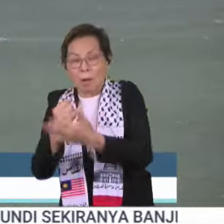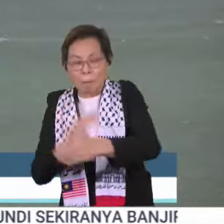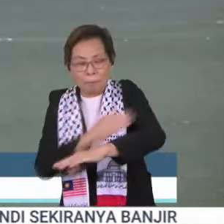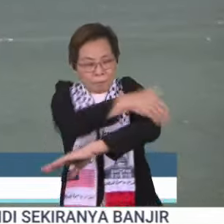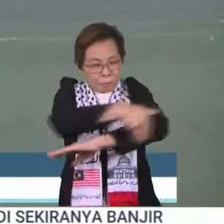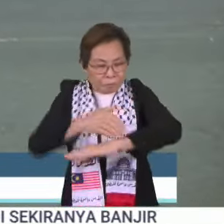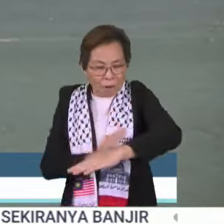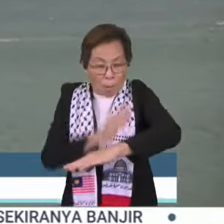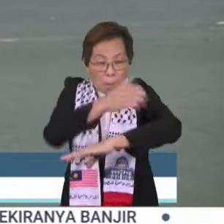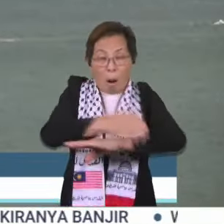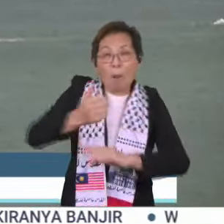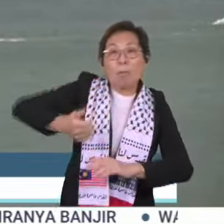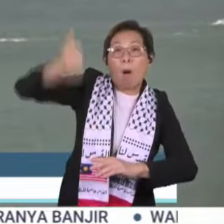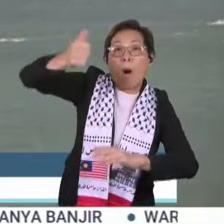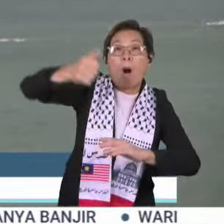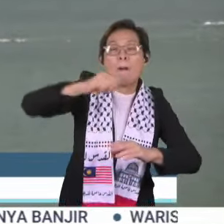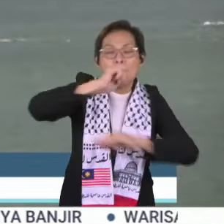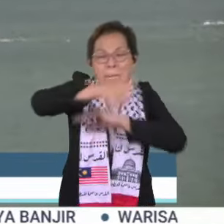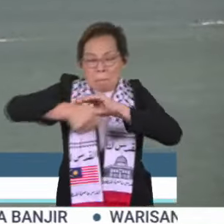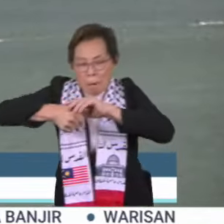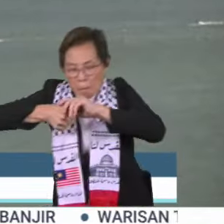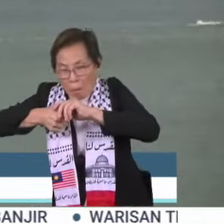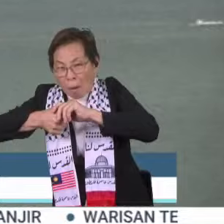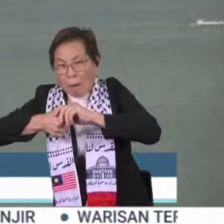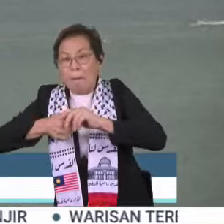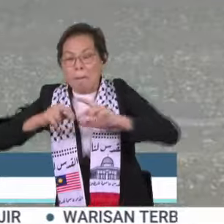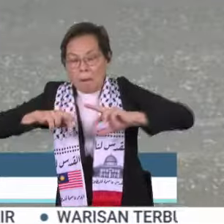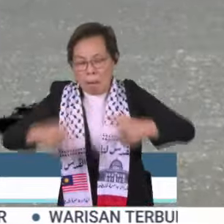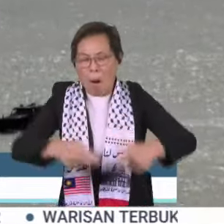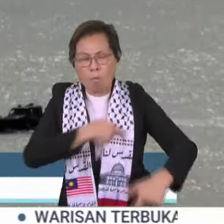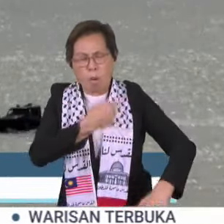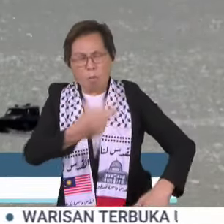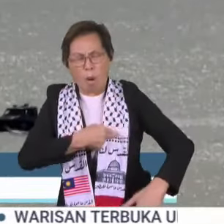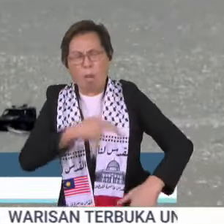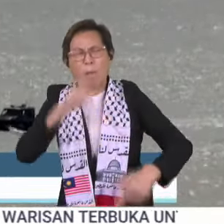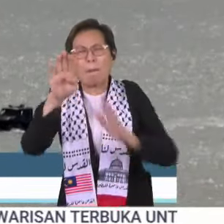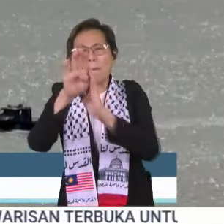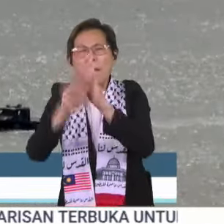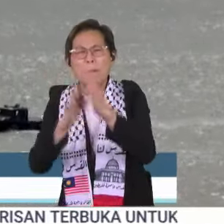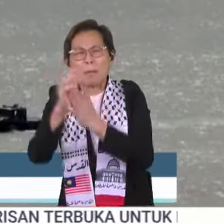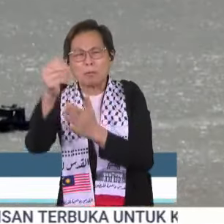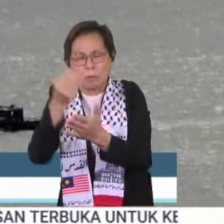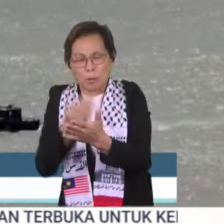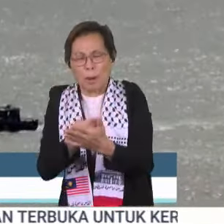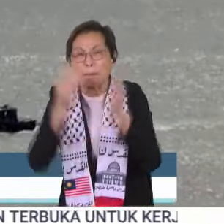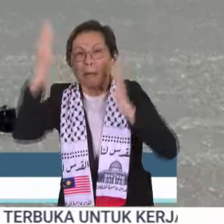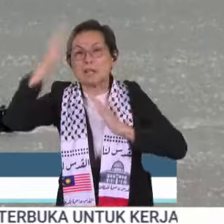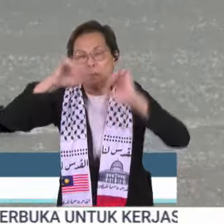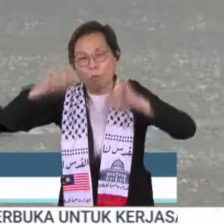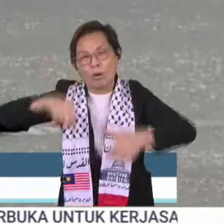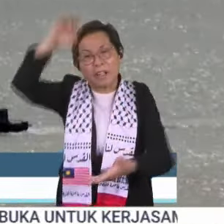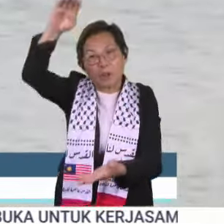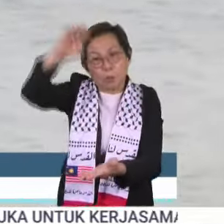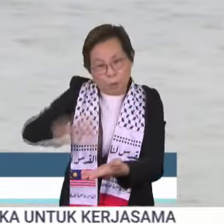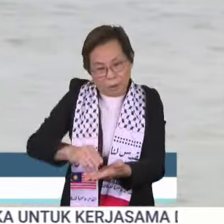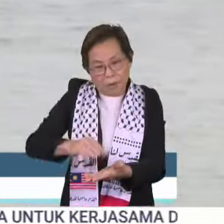sempadan terutama penyeludupan yang menyebabkan kerugian berbilion Ringgit kepada Malaysia dapat